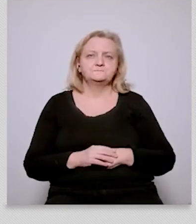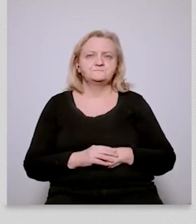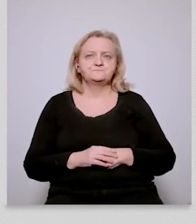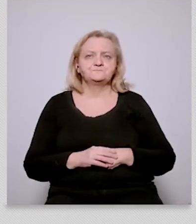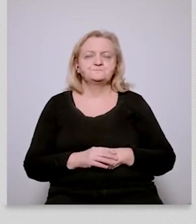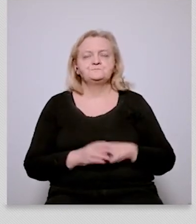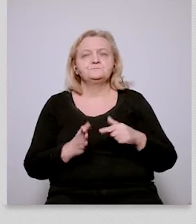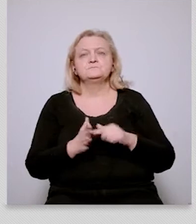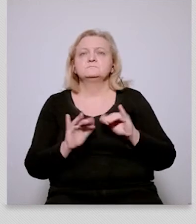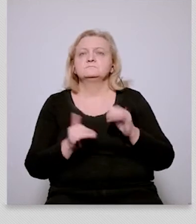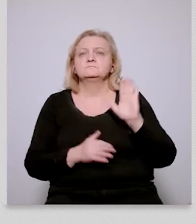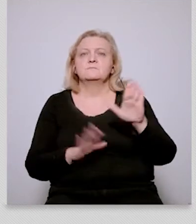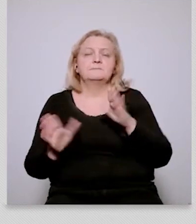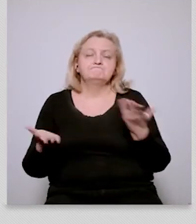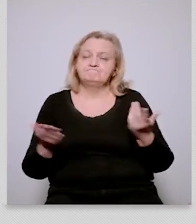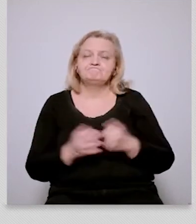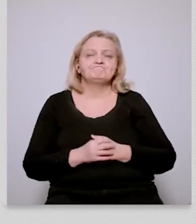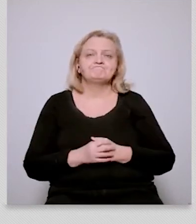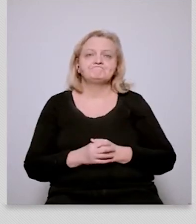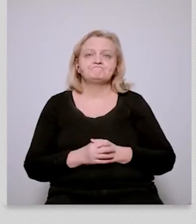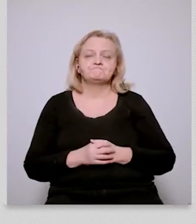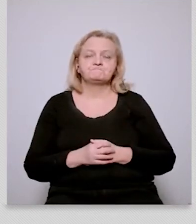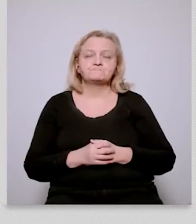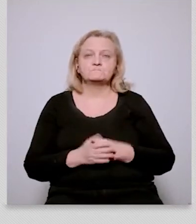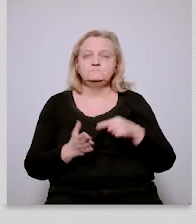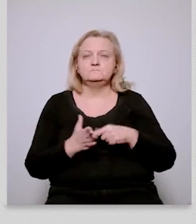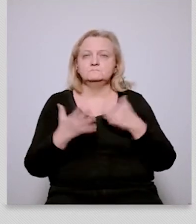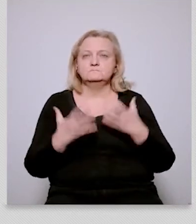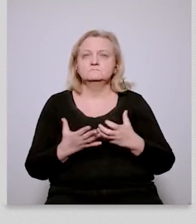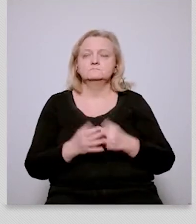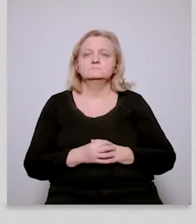takiego jaki ma i tutaj chciałbym